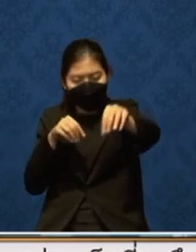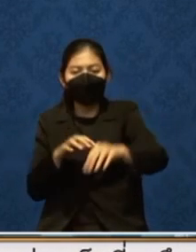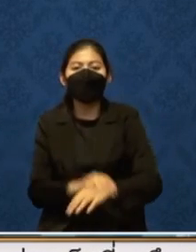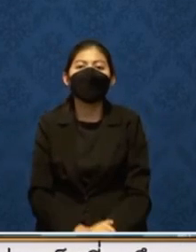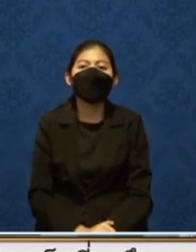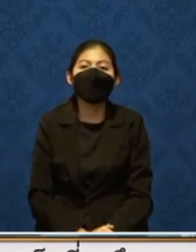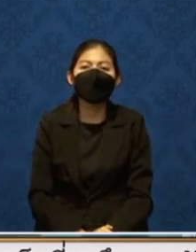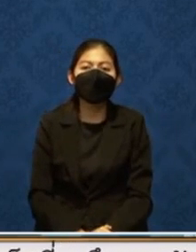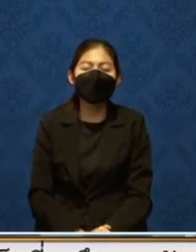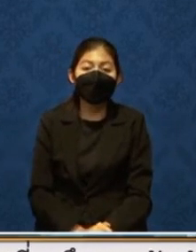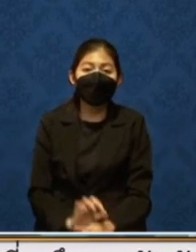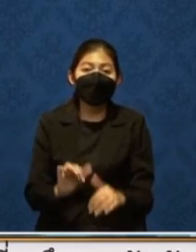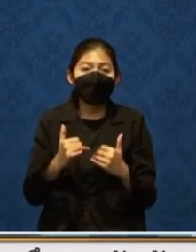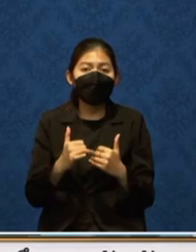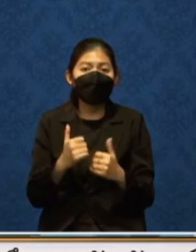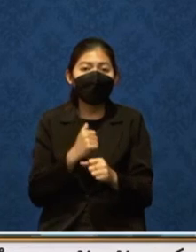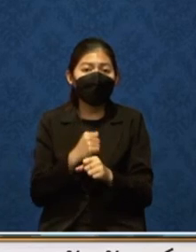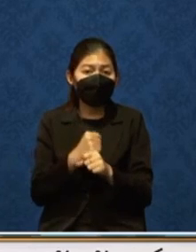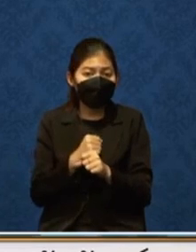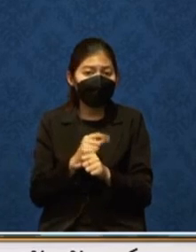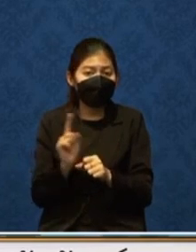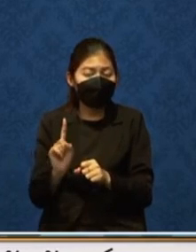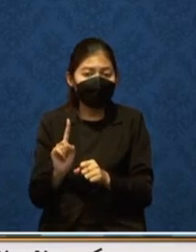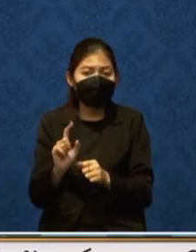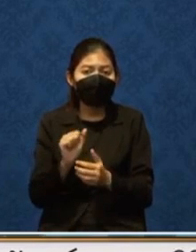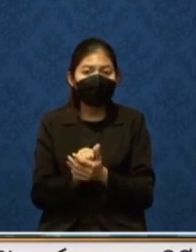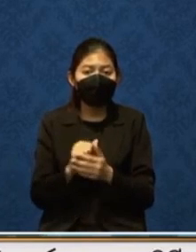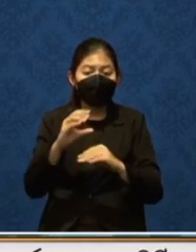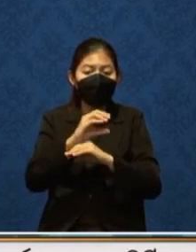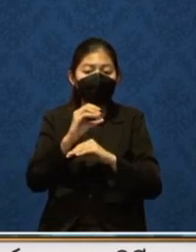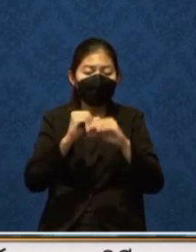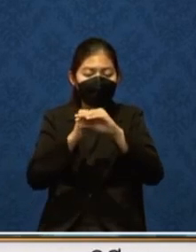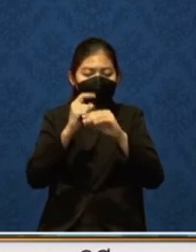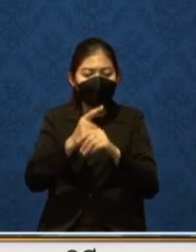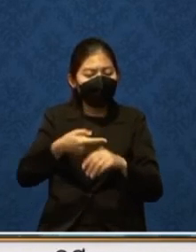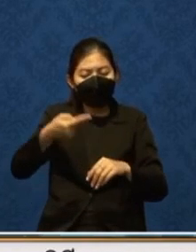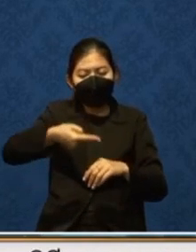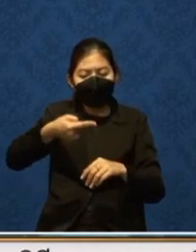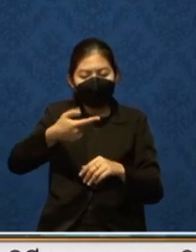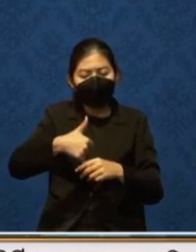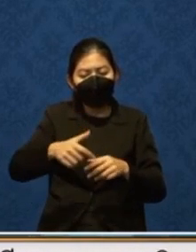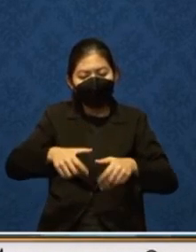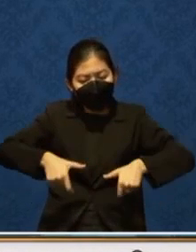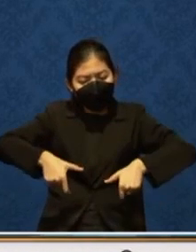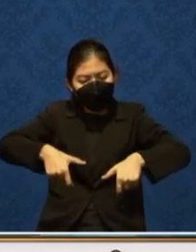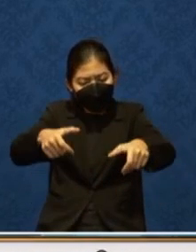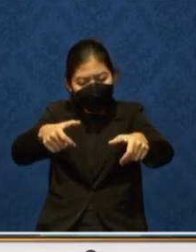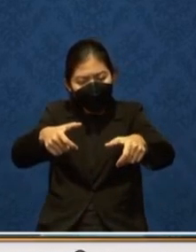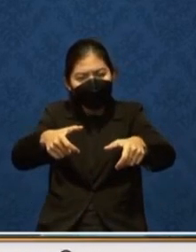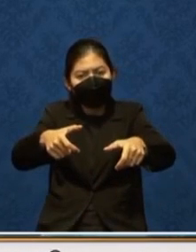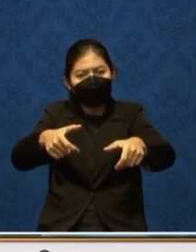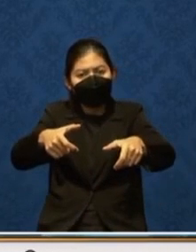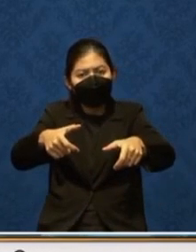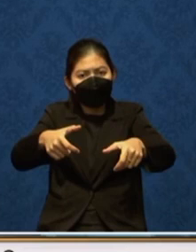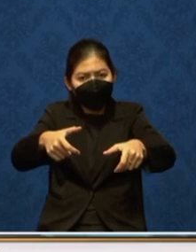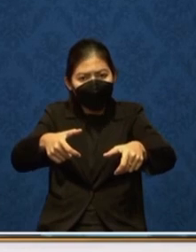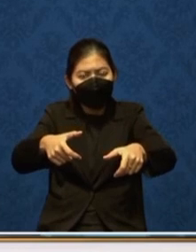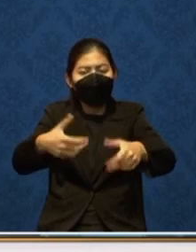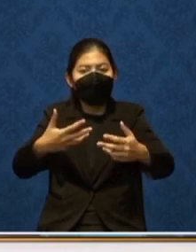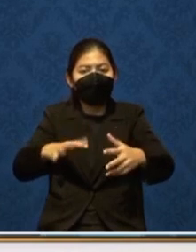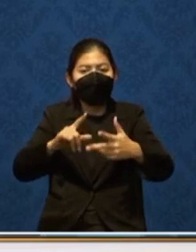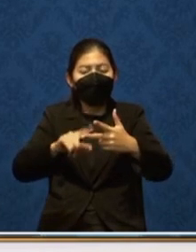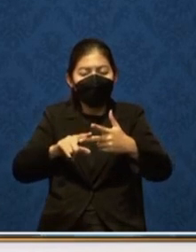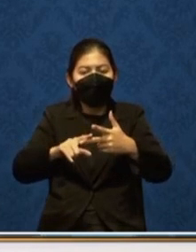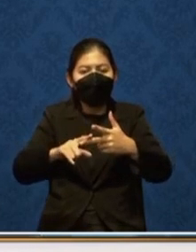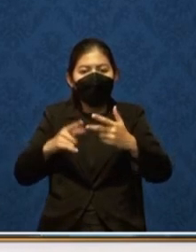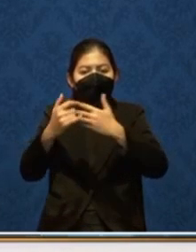อัี้ ก็ทำไปการความสำศรคอทางรางกจะทำทงรถไฟทางคู่ขนาด mt. แล้วก็ร